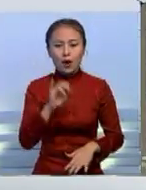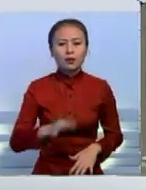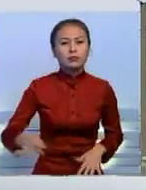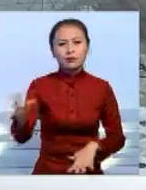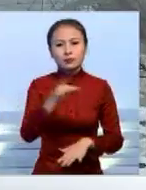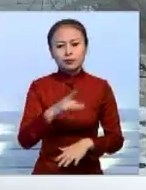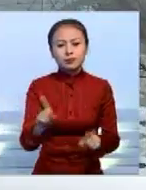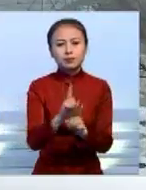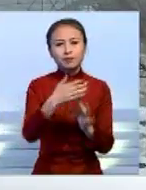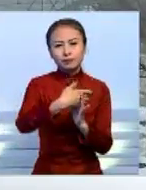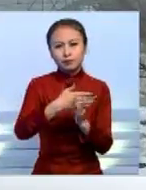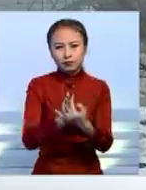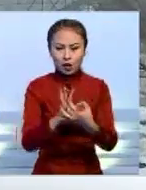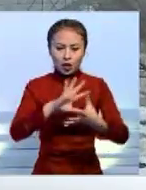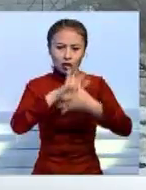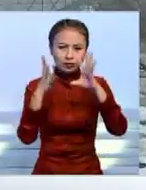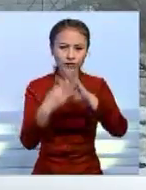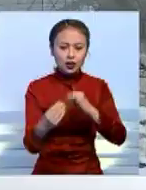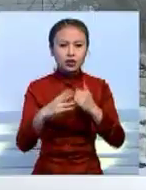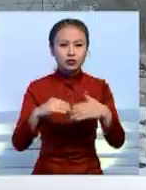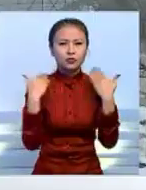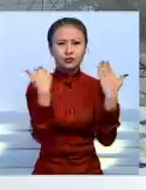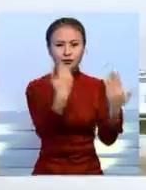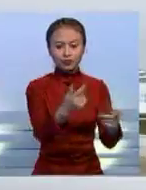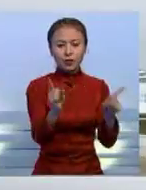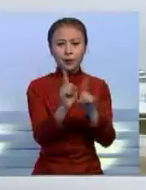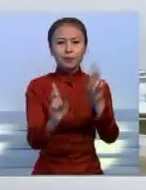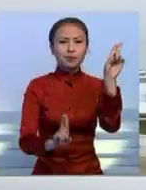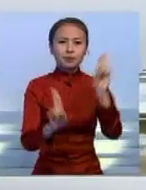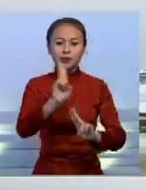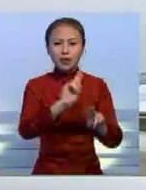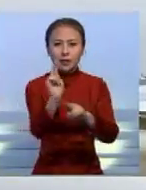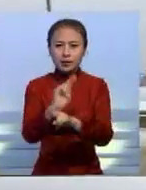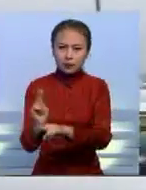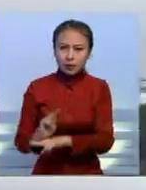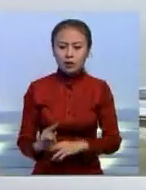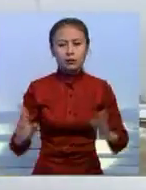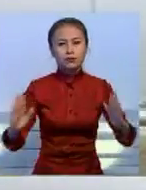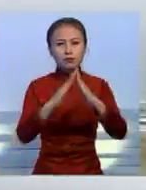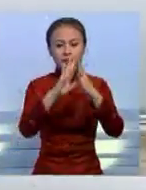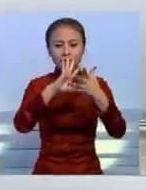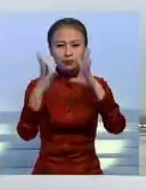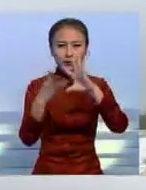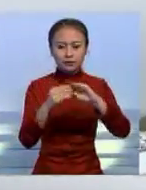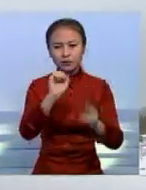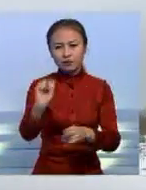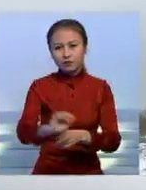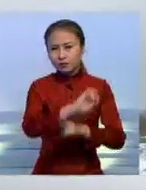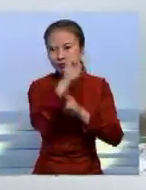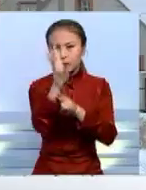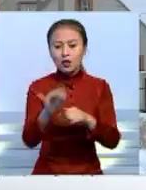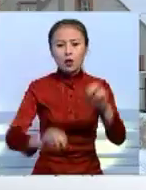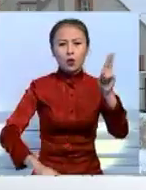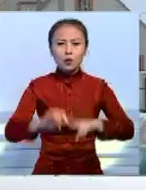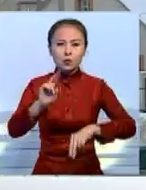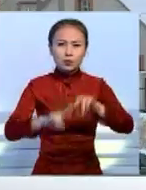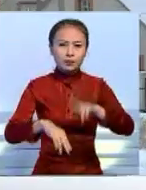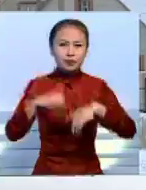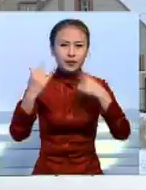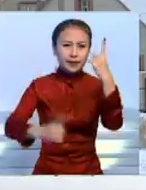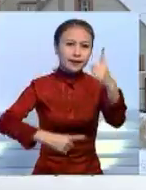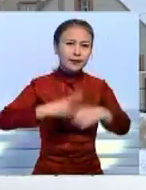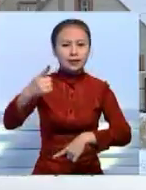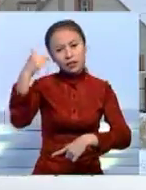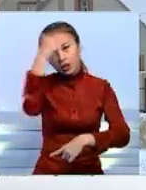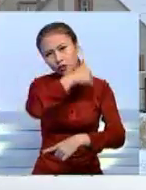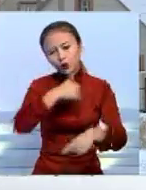мекендері бөлінген. Бұл жерлерге тиісті инженерлік жүйе жүргізіліп, баспана құрылысына жағдай жасалған. Жергілікті билік өкілдері